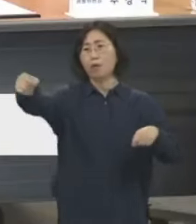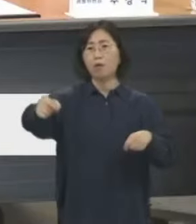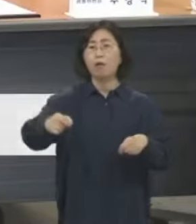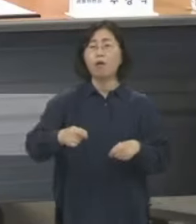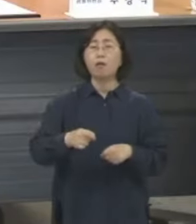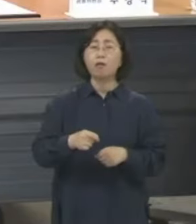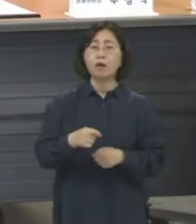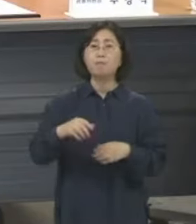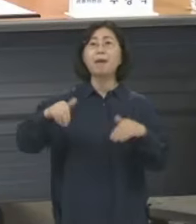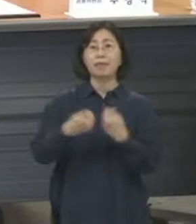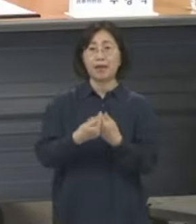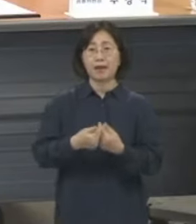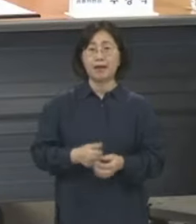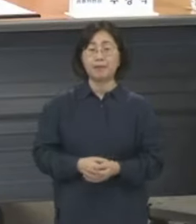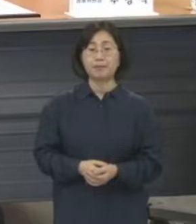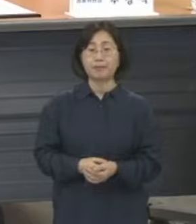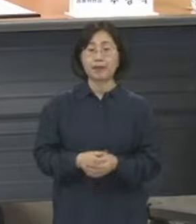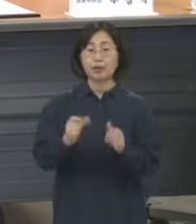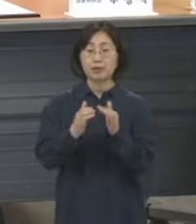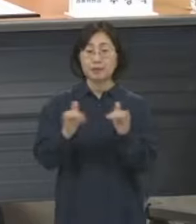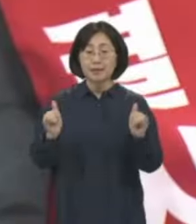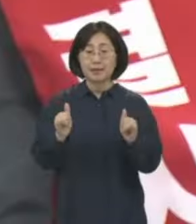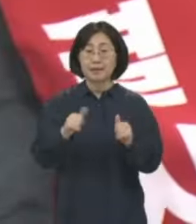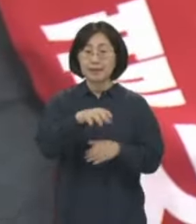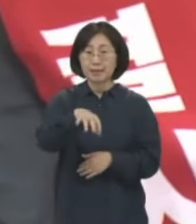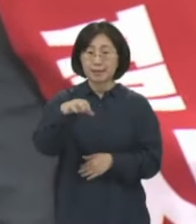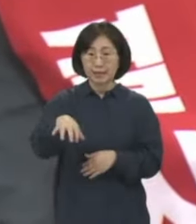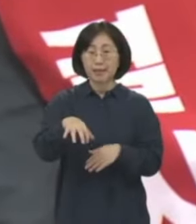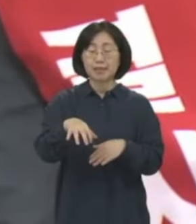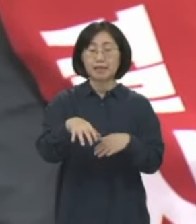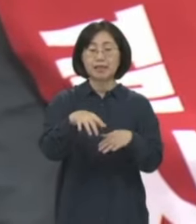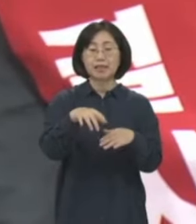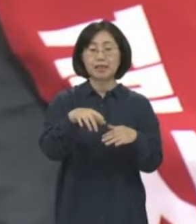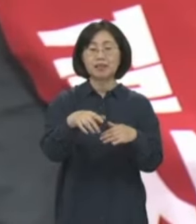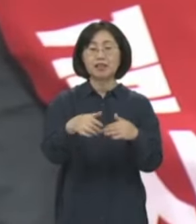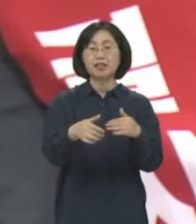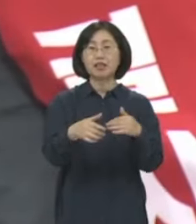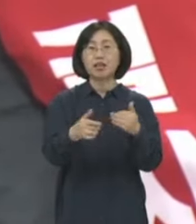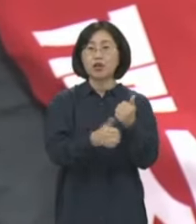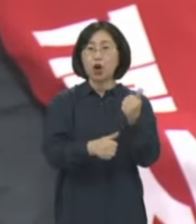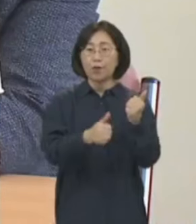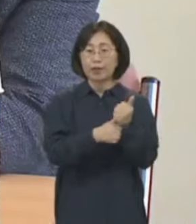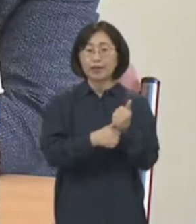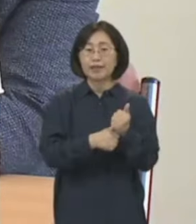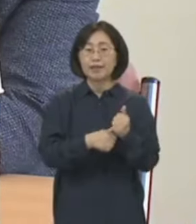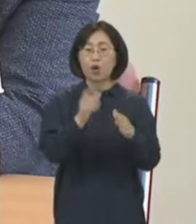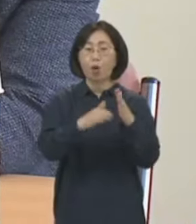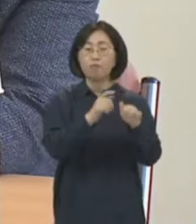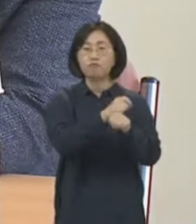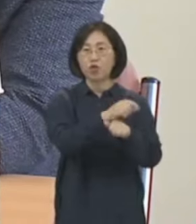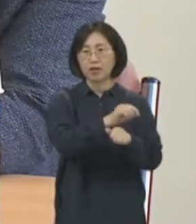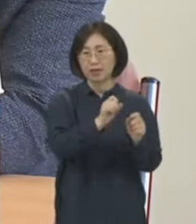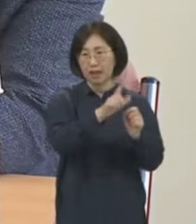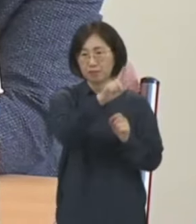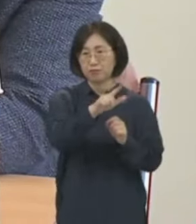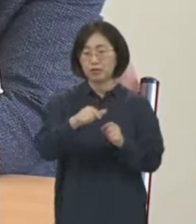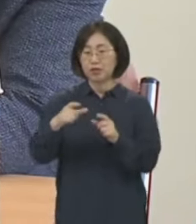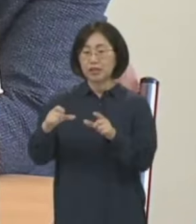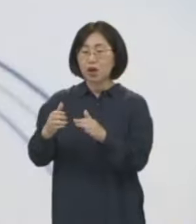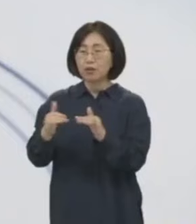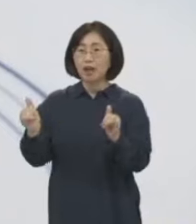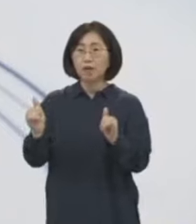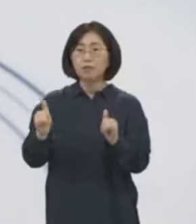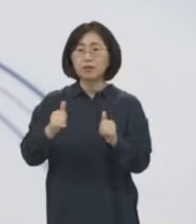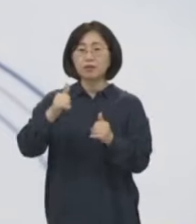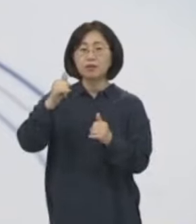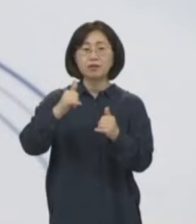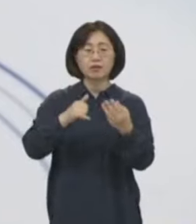있습니다 주민들은 입지 선정위원 대부분이 공무원이나 지방 의원들로 지역 주민은 1에 불과의 사실상 배제된